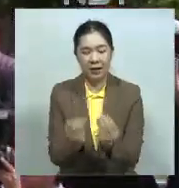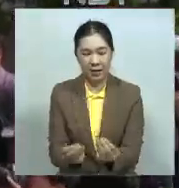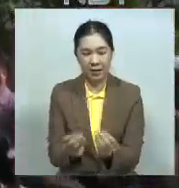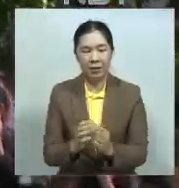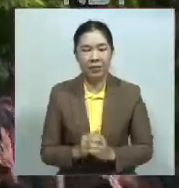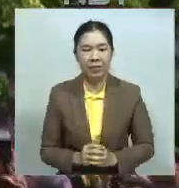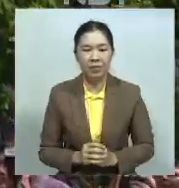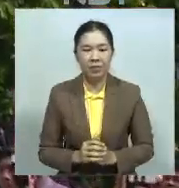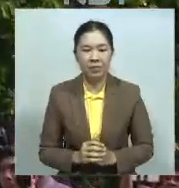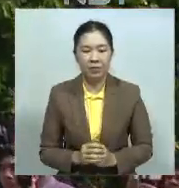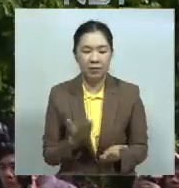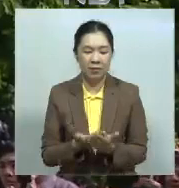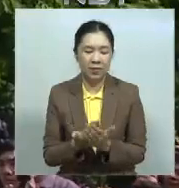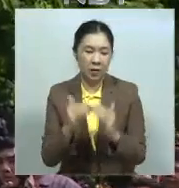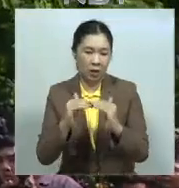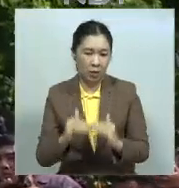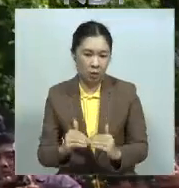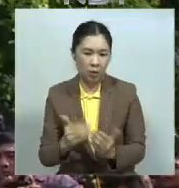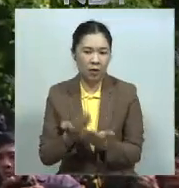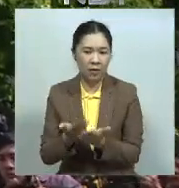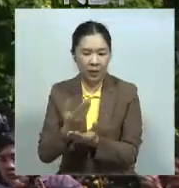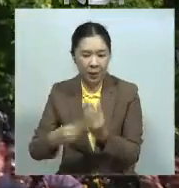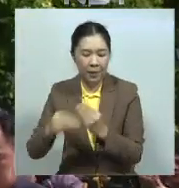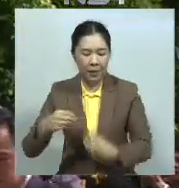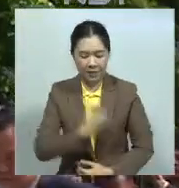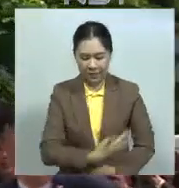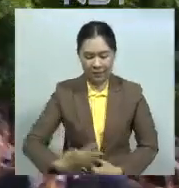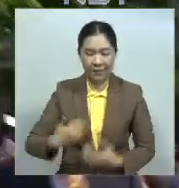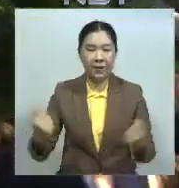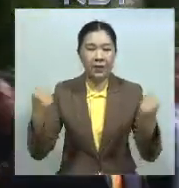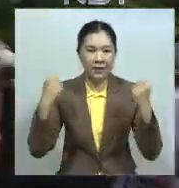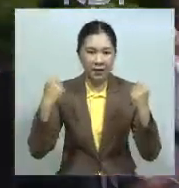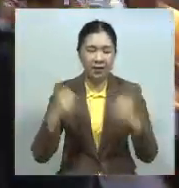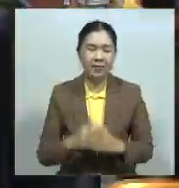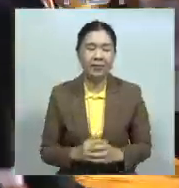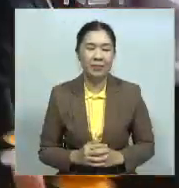ำงานก็คือลดรายจ่ายเพิ่มรายได้ร่างกายแข็งแรงค่ะ